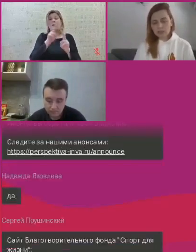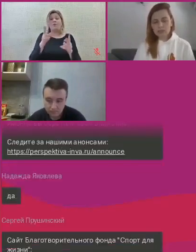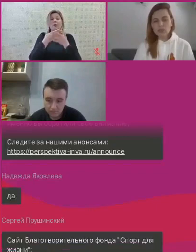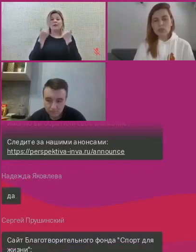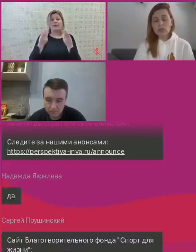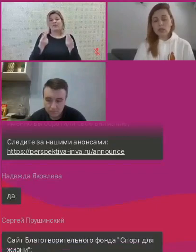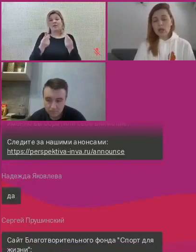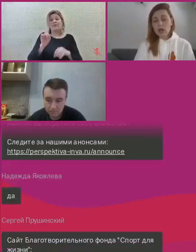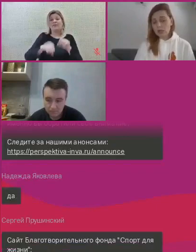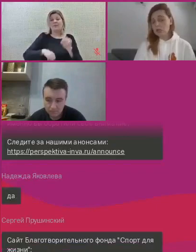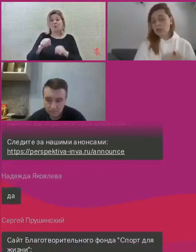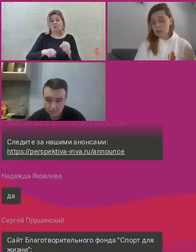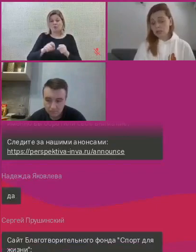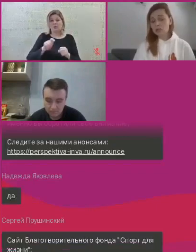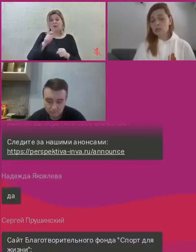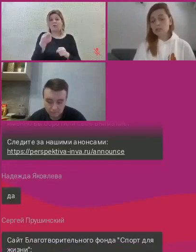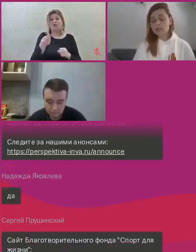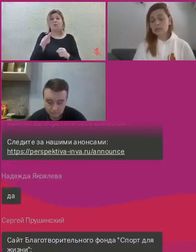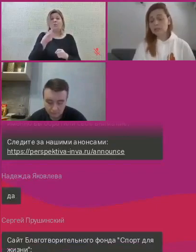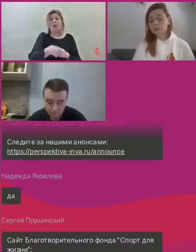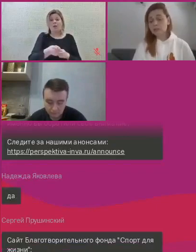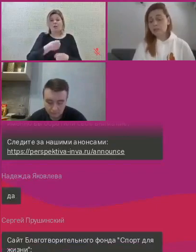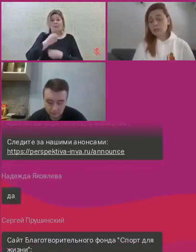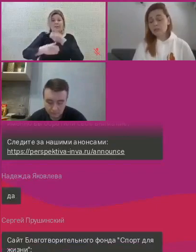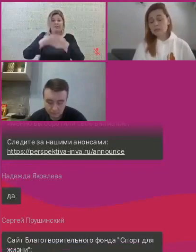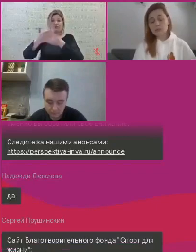да, там, продвижение, если вернуться к